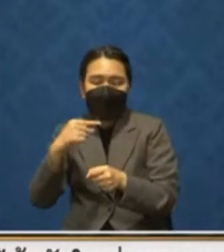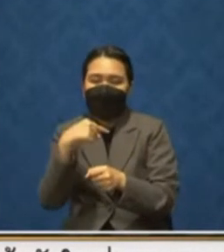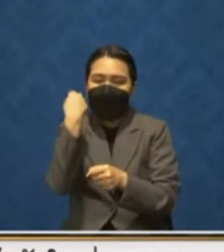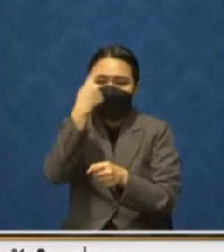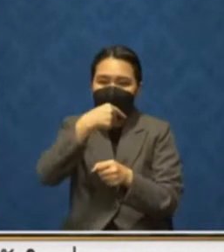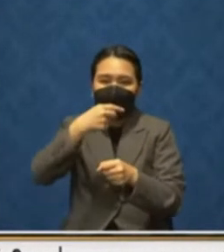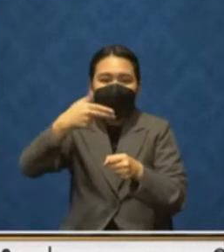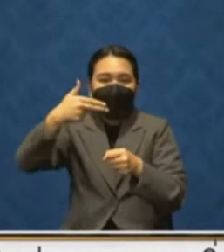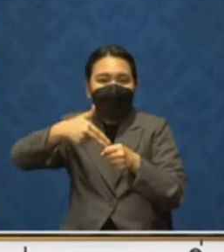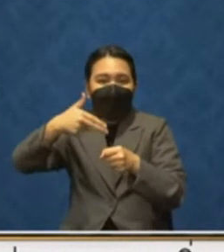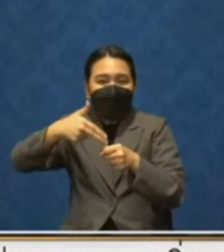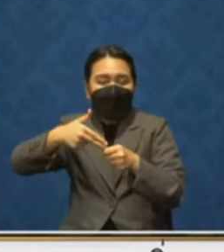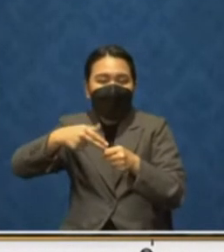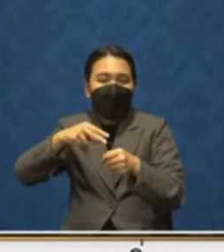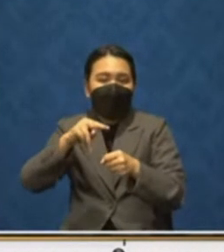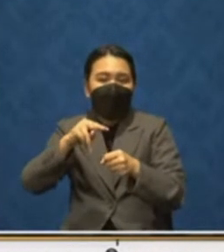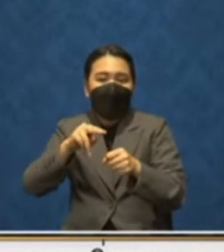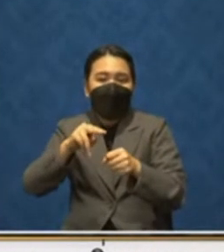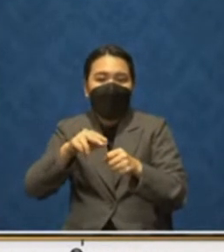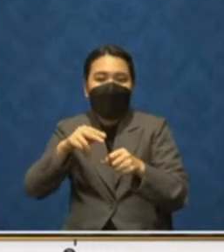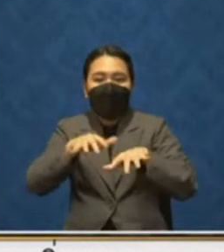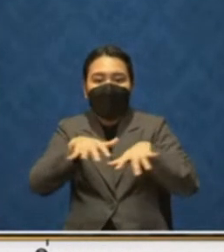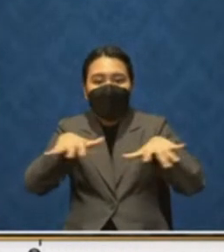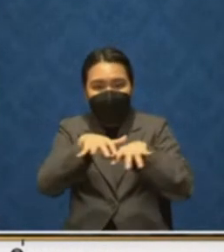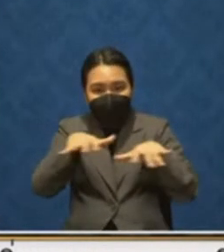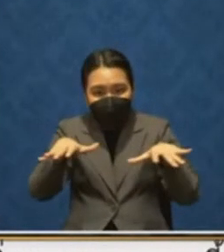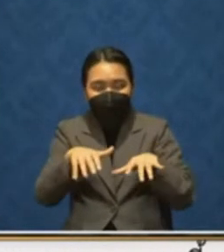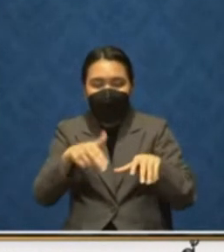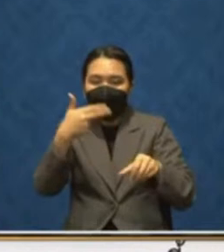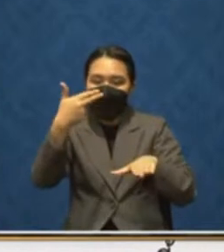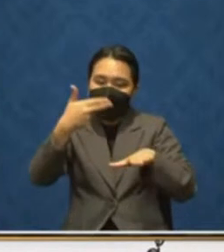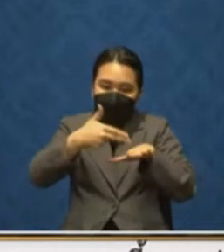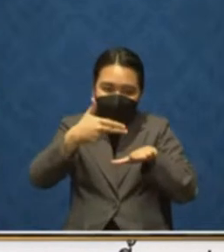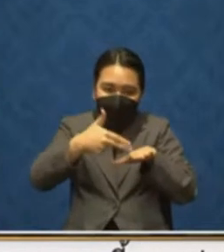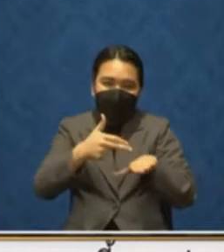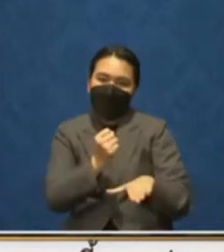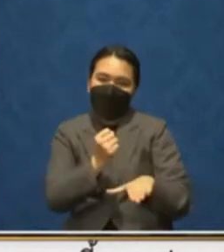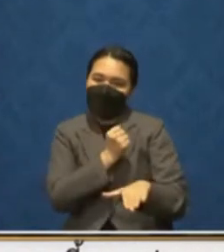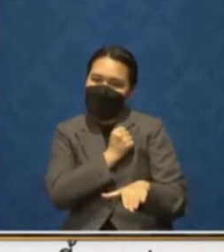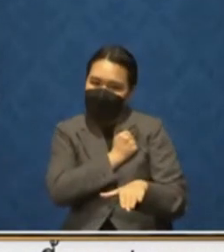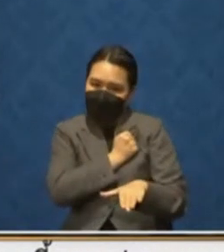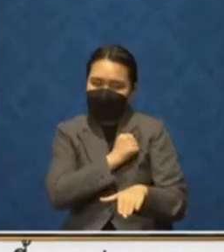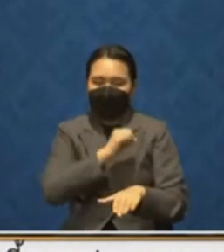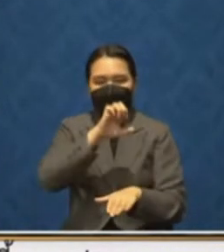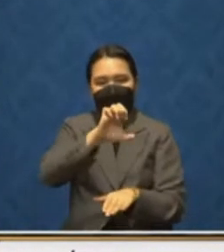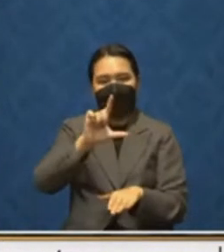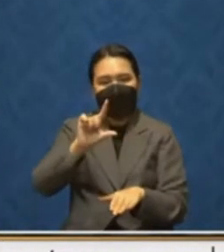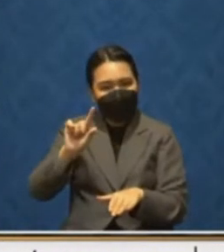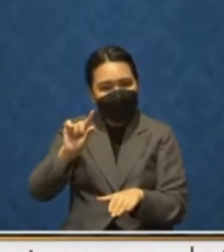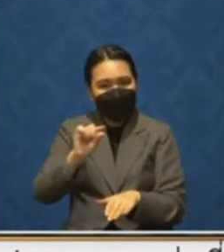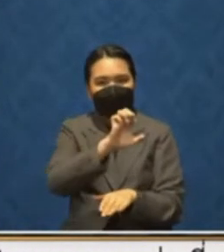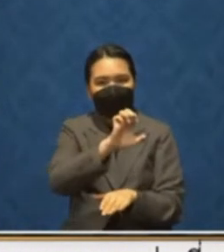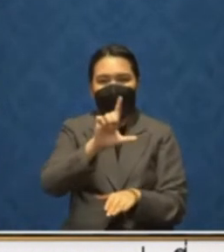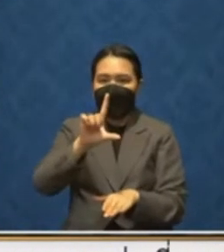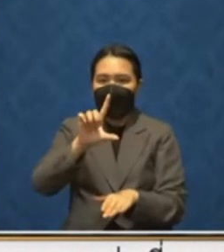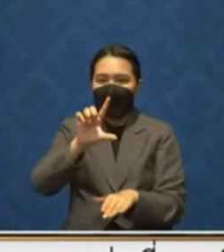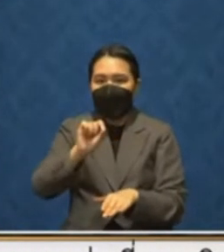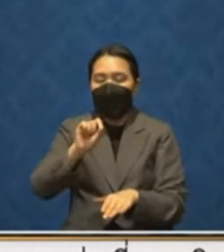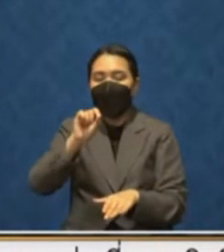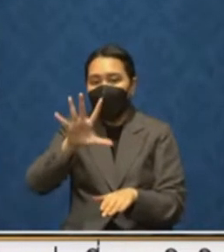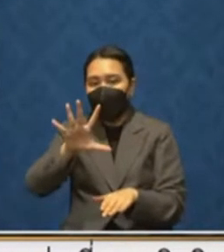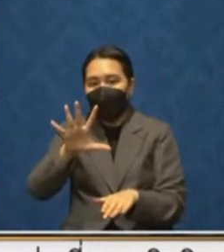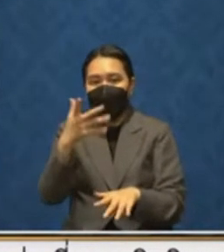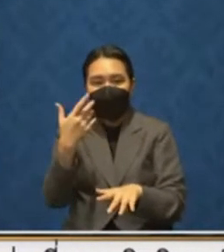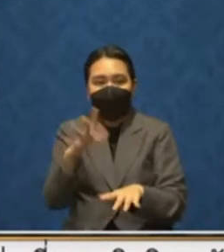จะไม่เติม 95ก็แทนรถจะได้ไม่พังอุตส่าห์อดทนไปเติม E20e95สุดท้ายก็จะเอาเงินไป